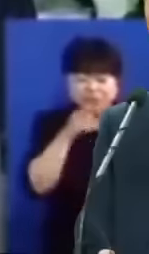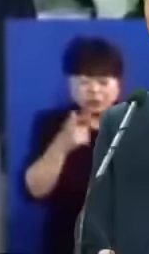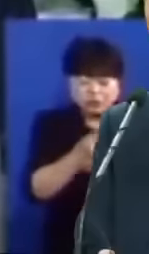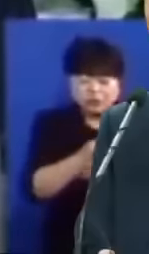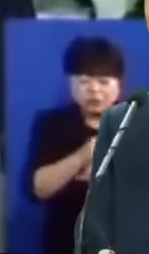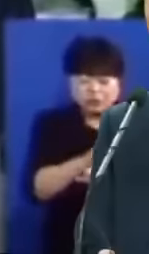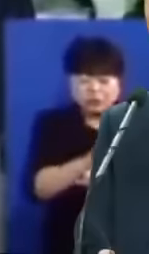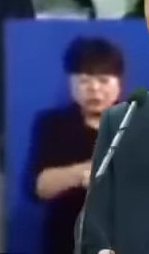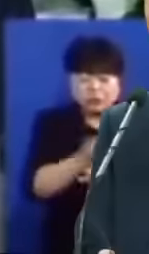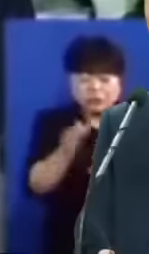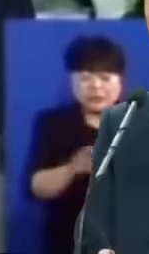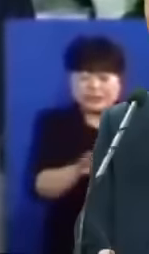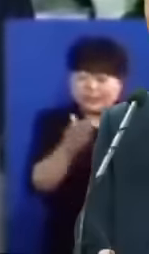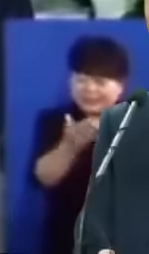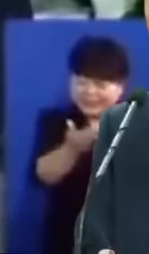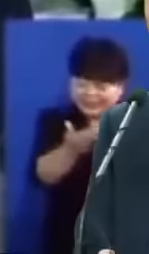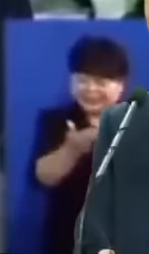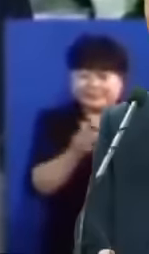용서하고 사랑합니다.